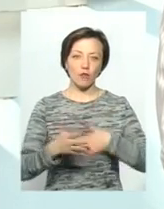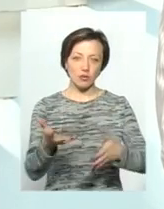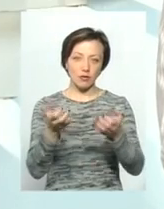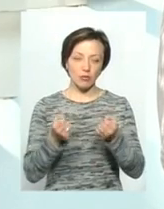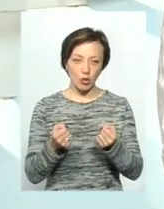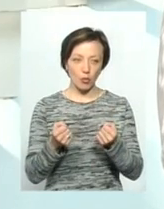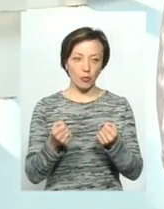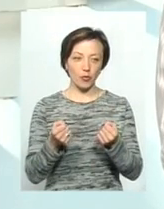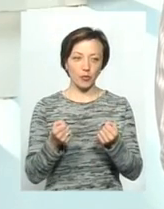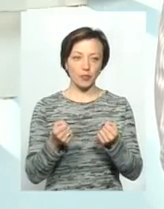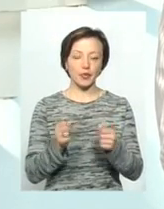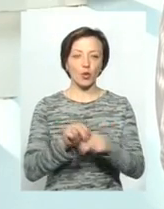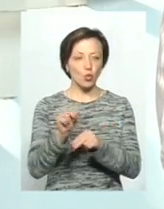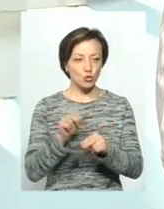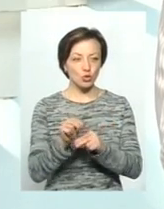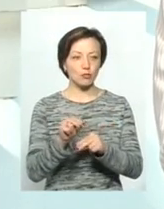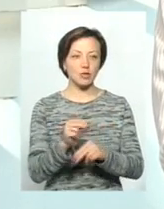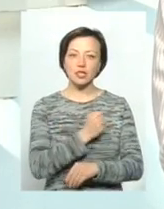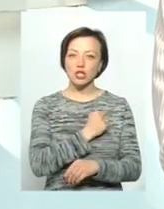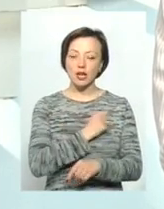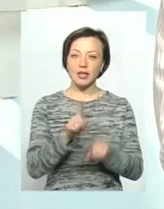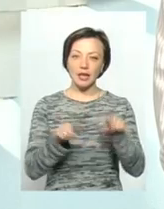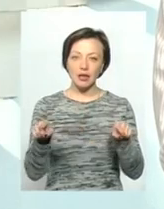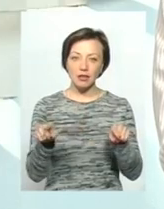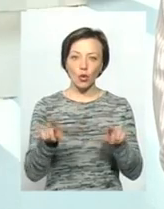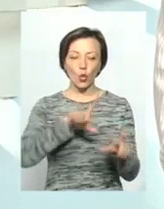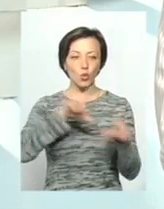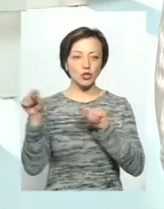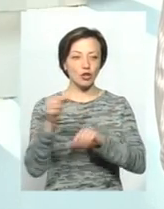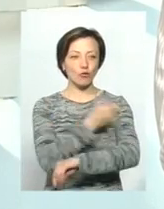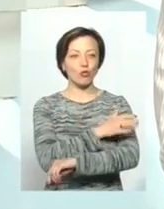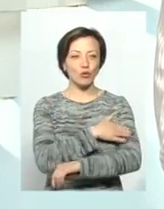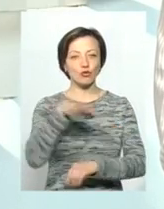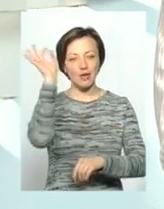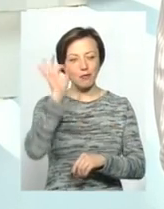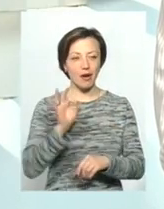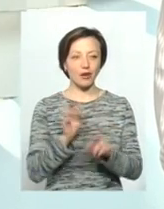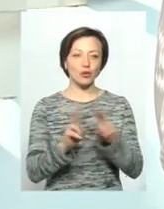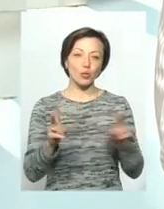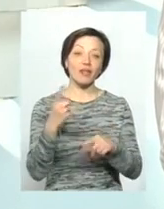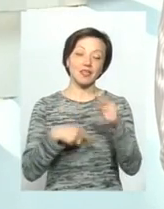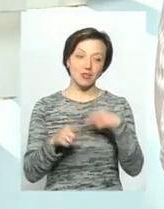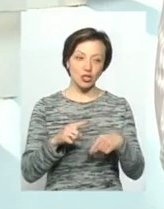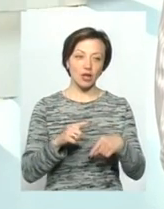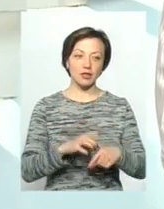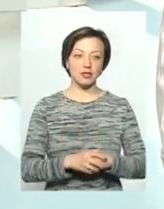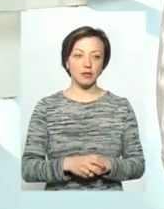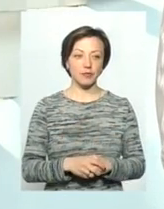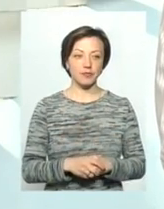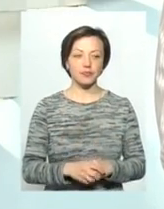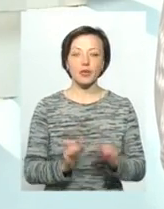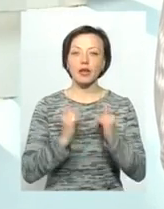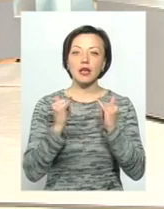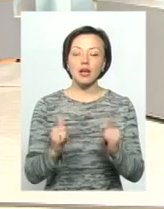берем, учим. К сожалению, некоторые потом уезжают в Польшу, в Германию, кто-то возвращается. Для